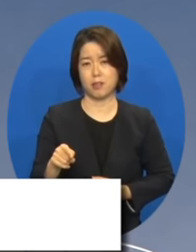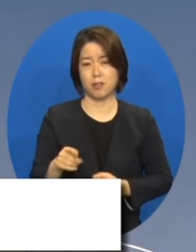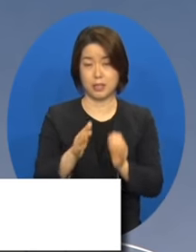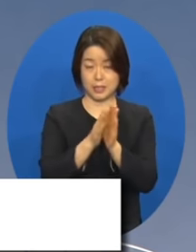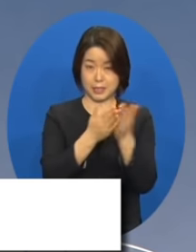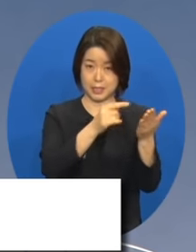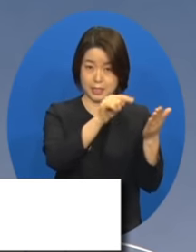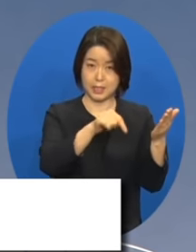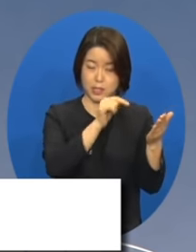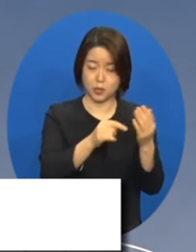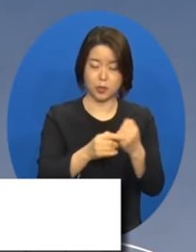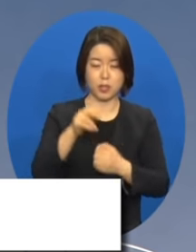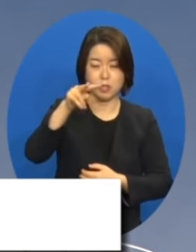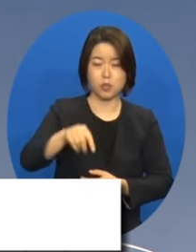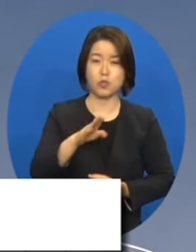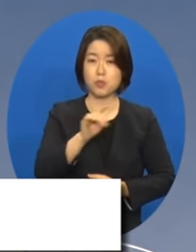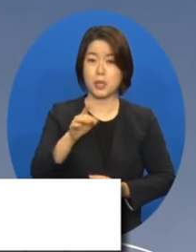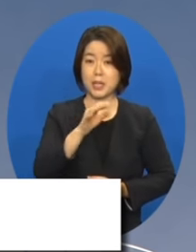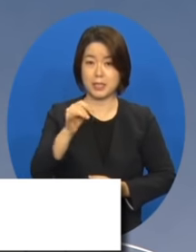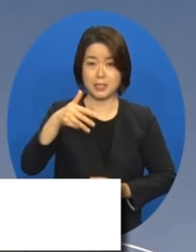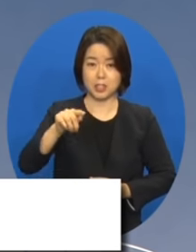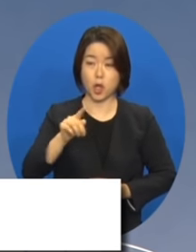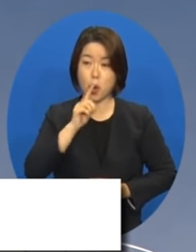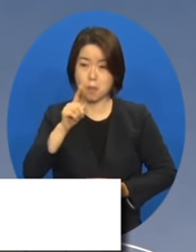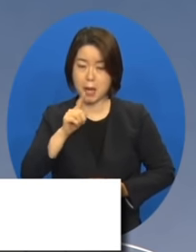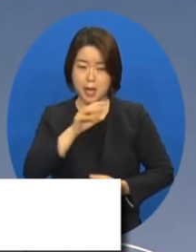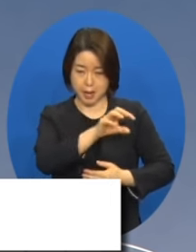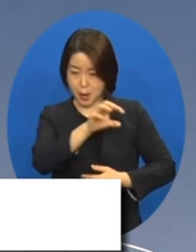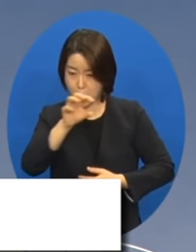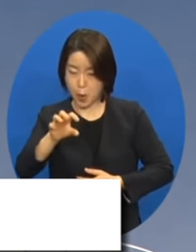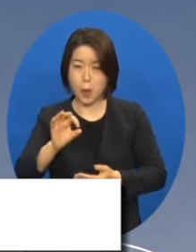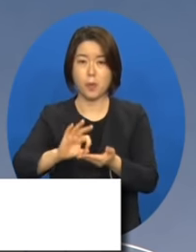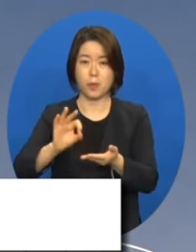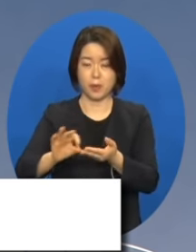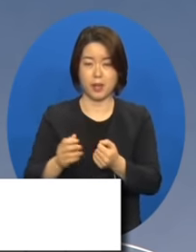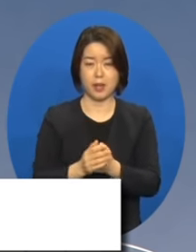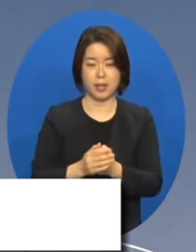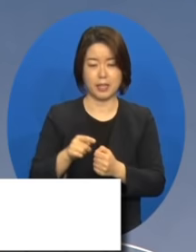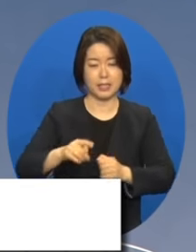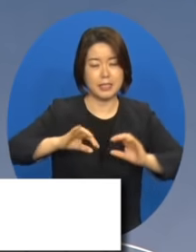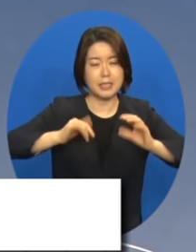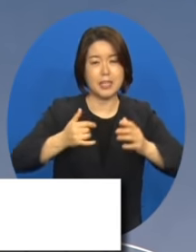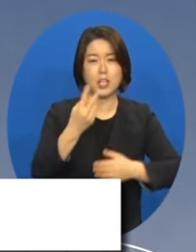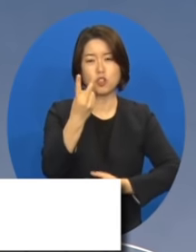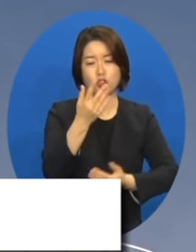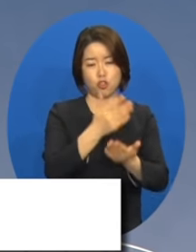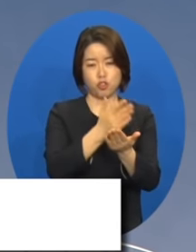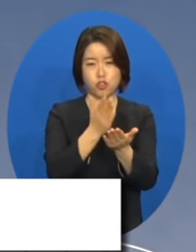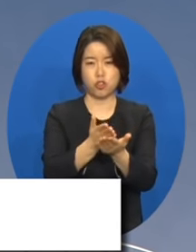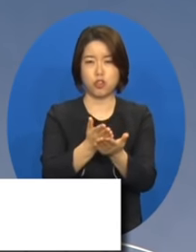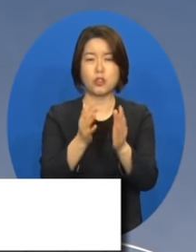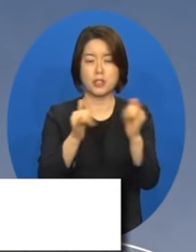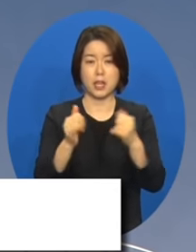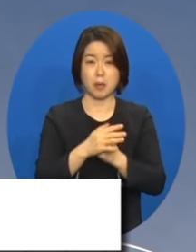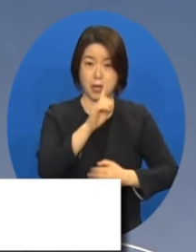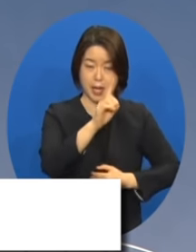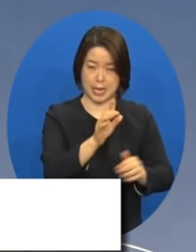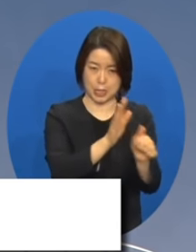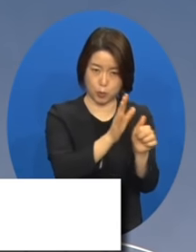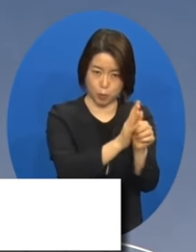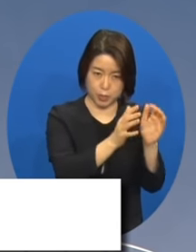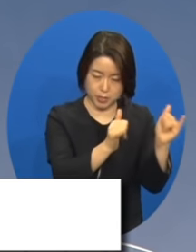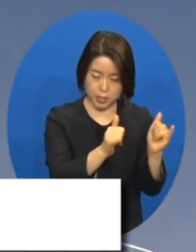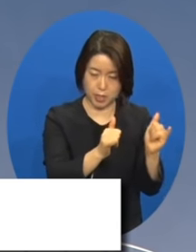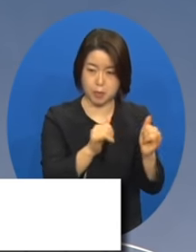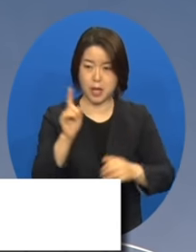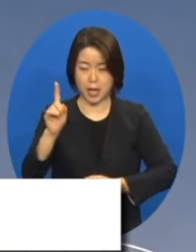책속에서 슈바이처 다한 말을 인용 을 합니다 이 세상에는 두 종류의 사람 밖에 없다면 하나는 돕는 사람 이고 하나는